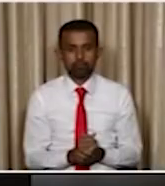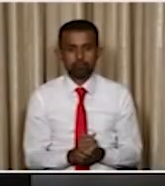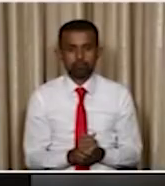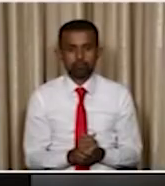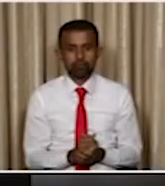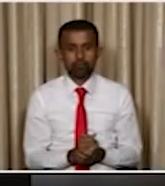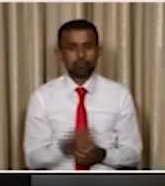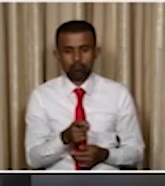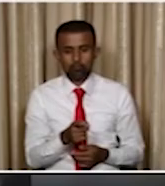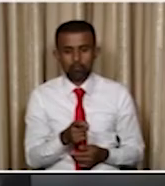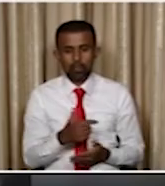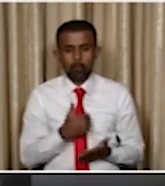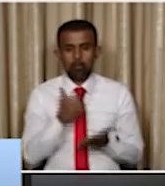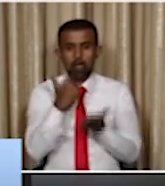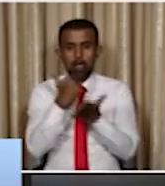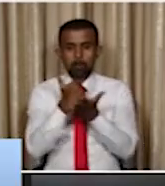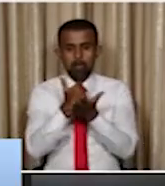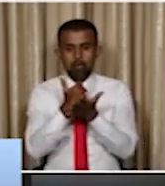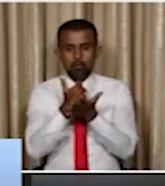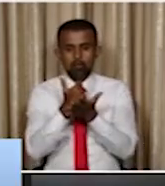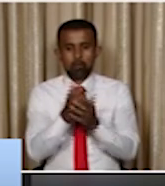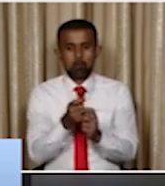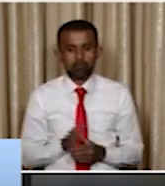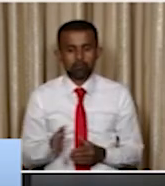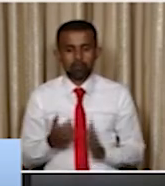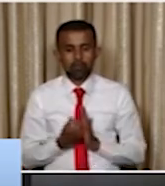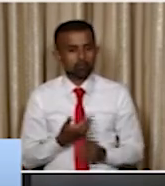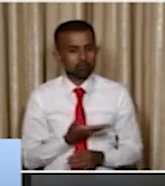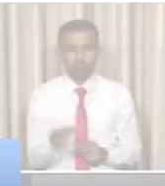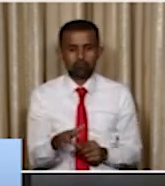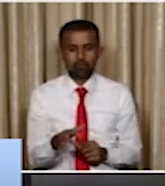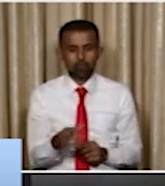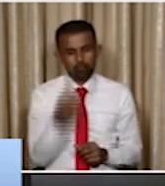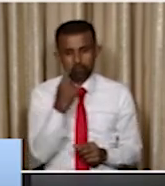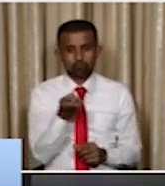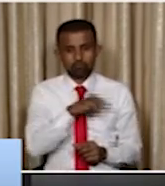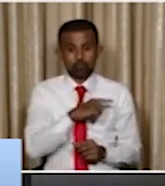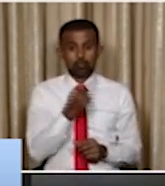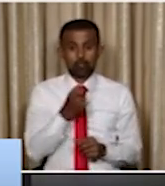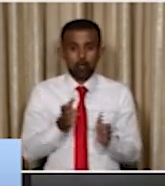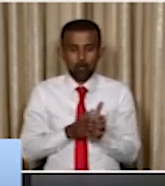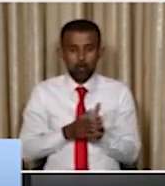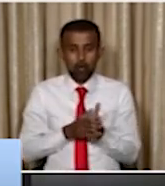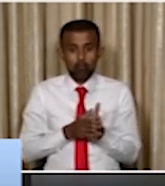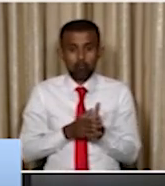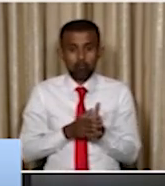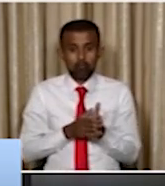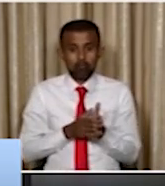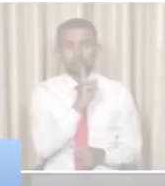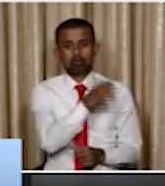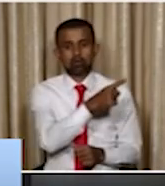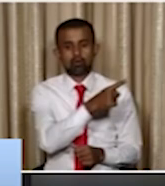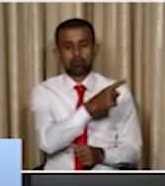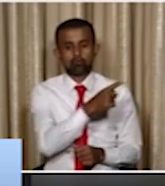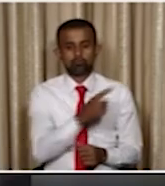එතුමාගෙන් මහබැංකුවේ පඩිවැඩි කිරීම සම්බන්ධයෙන් සාකච්ඡා වුණා. ඒතර මුදල් කාර්ක සභාවෙන් ජනාධිපතිවරයාට